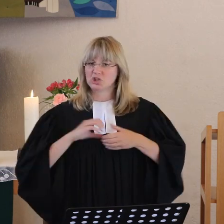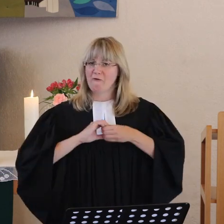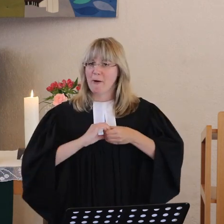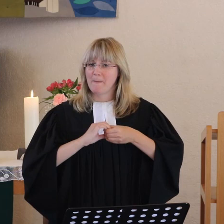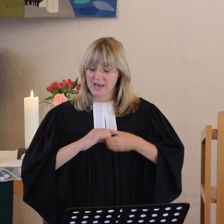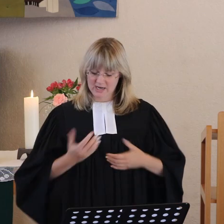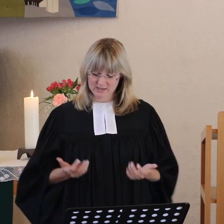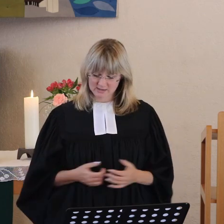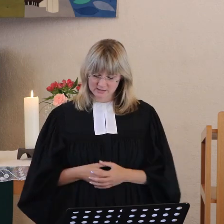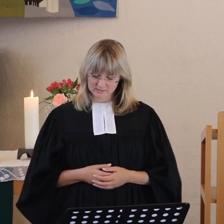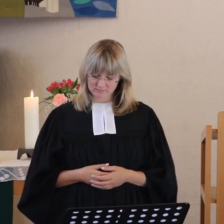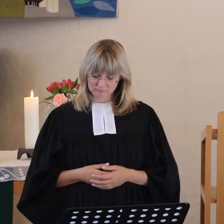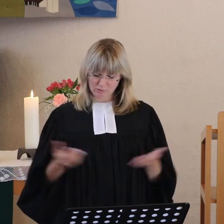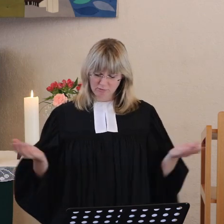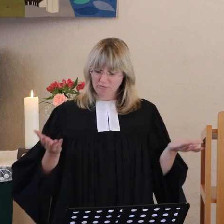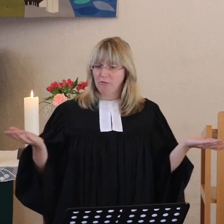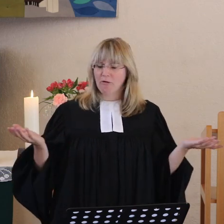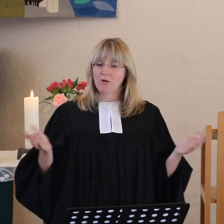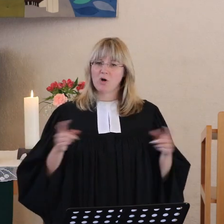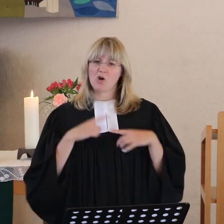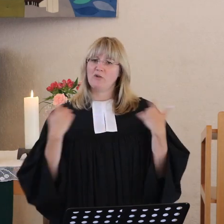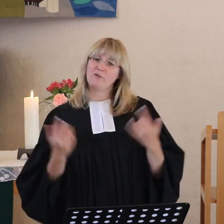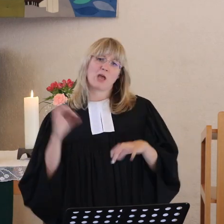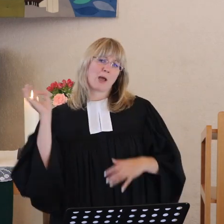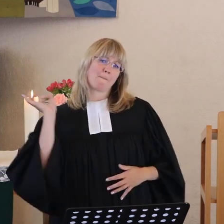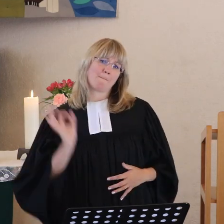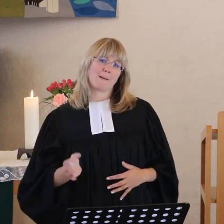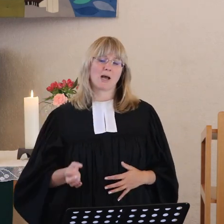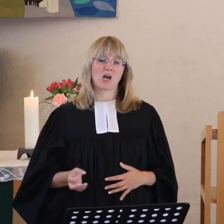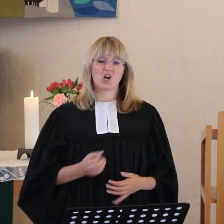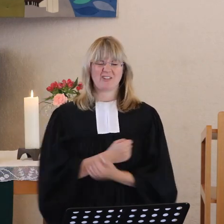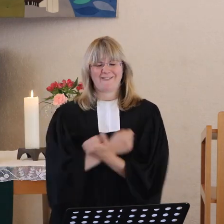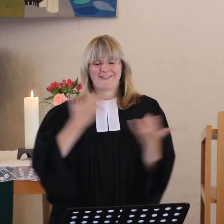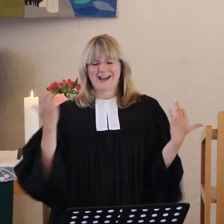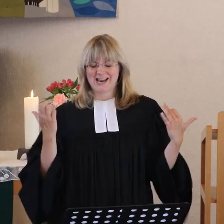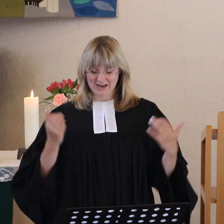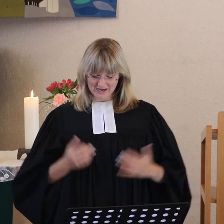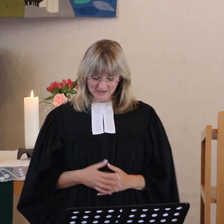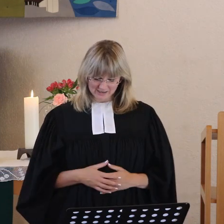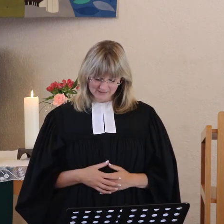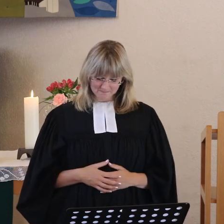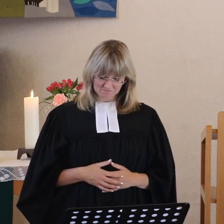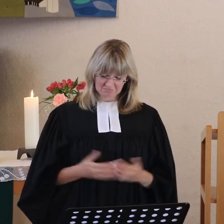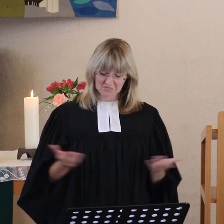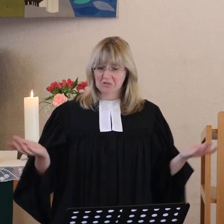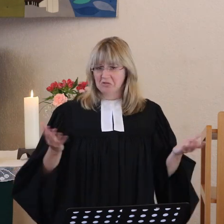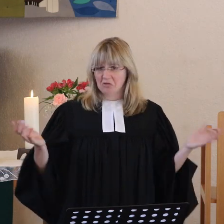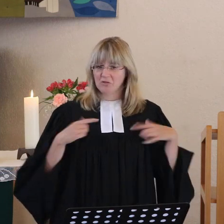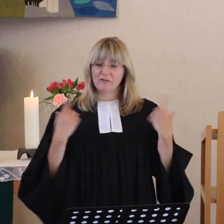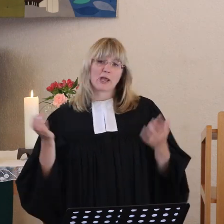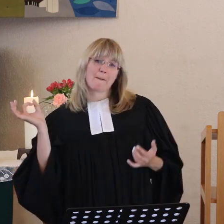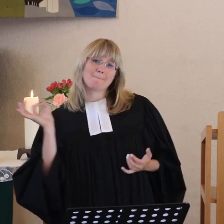in einer Familie geht es eigentlich immer wieder um diese eine zentrale Frage.